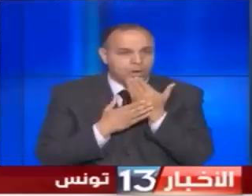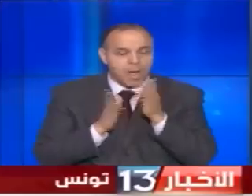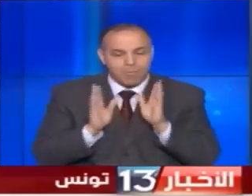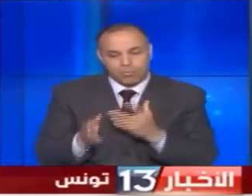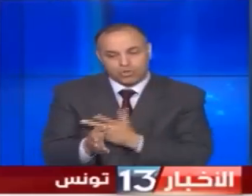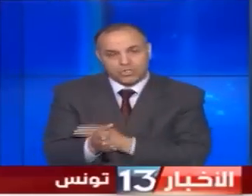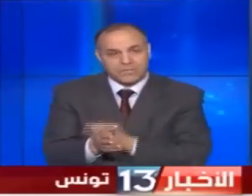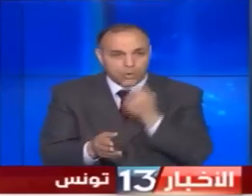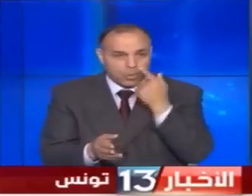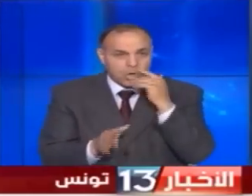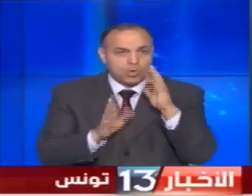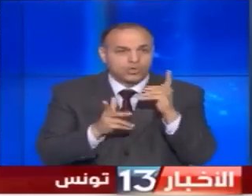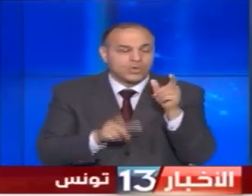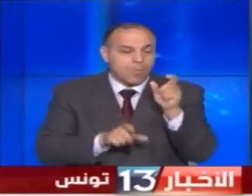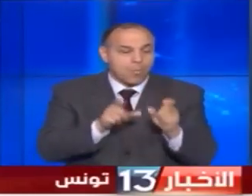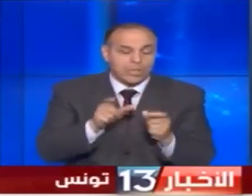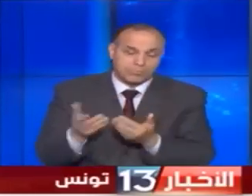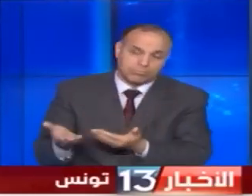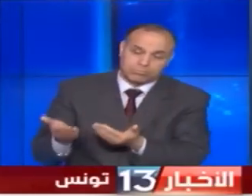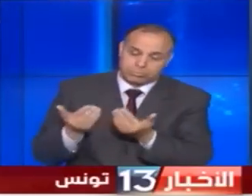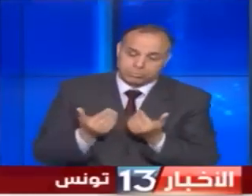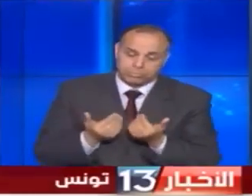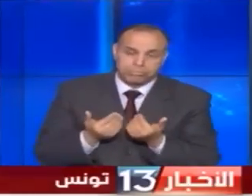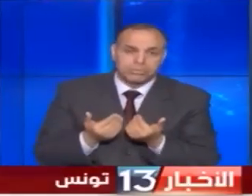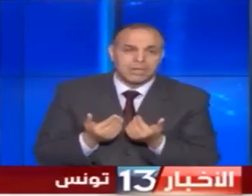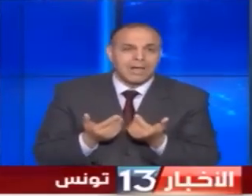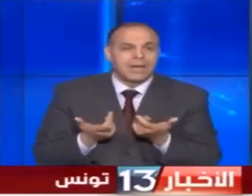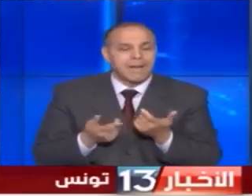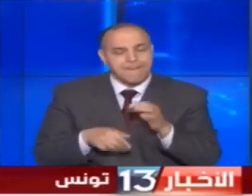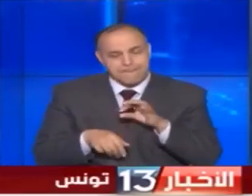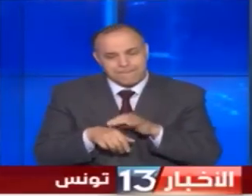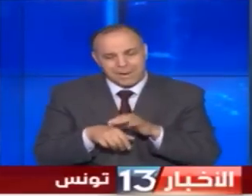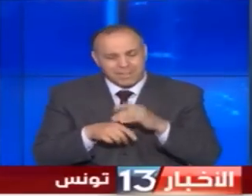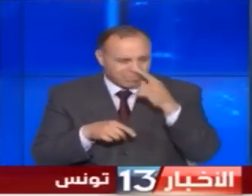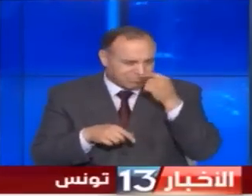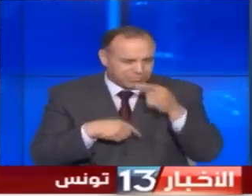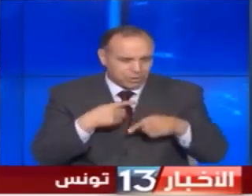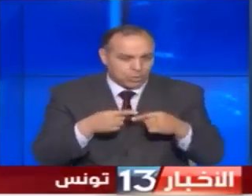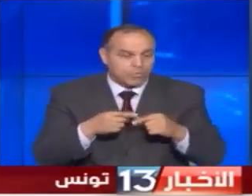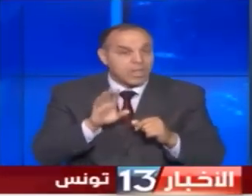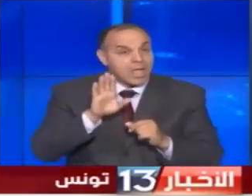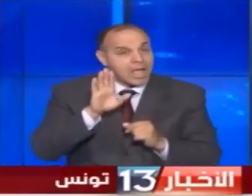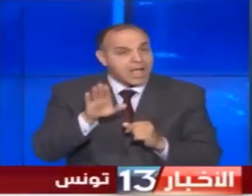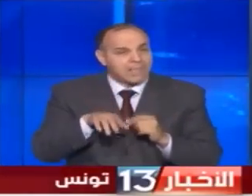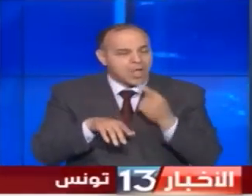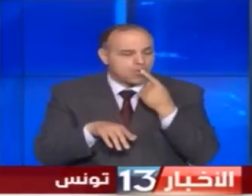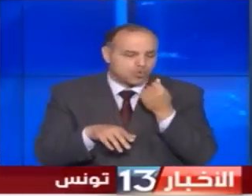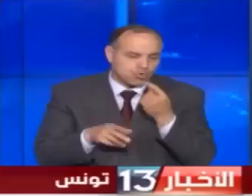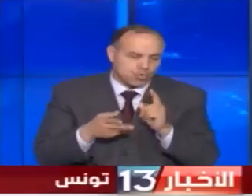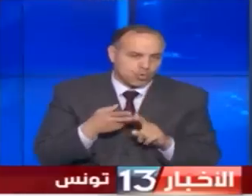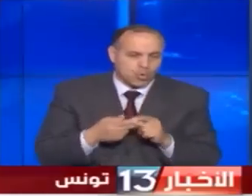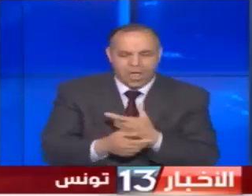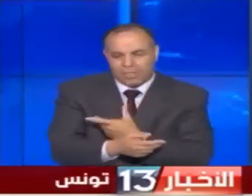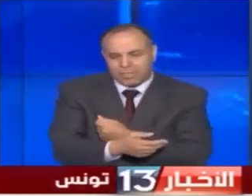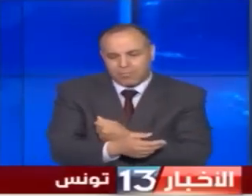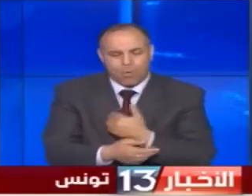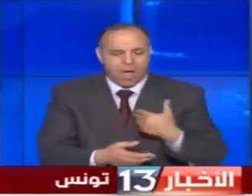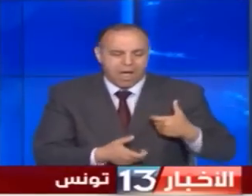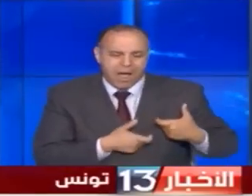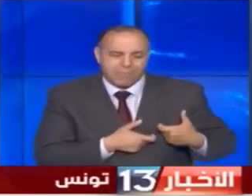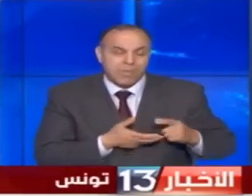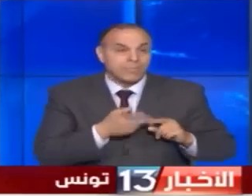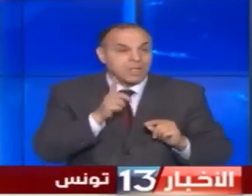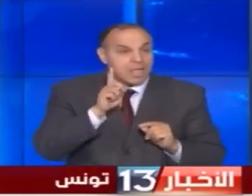ميدانيه لفائده المواطنين للتقسيم من الامراض المزمنه على غرار السكري وضغط الدم وهم هذا القلب